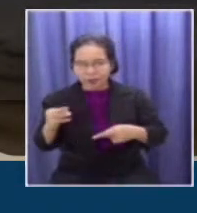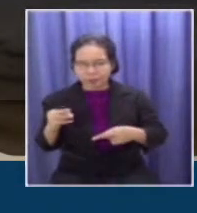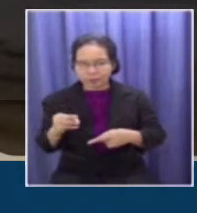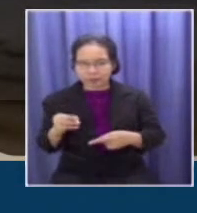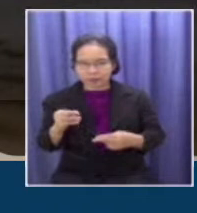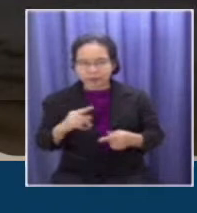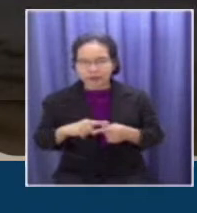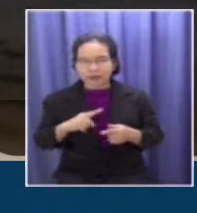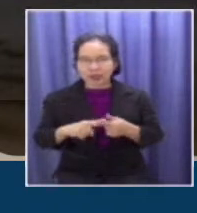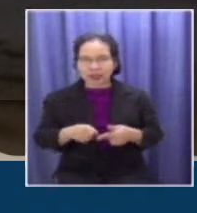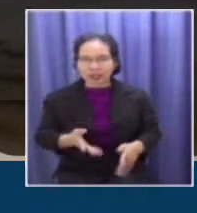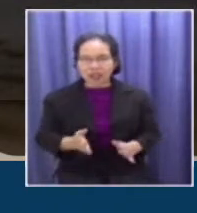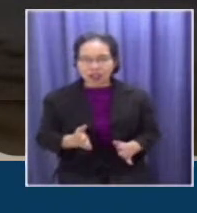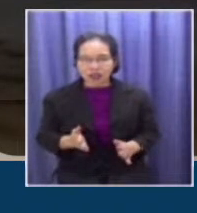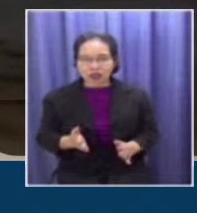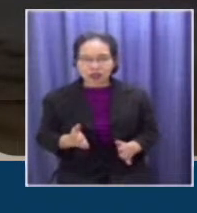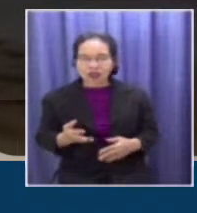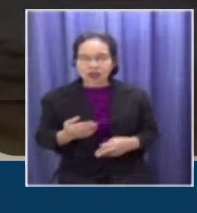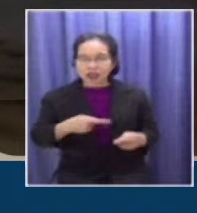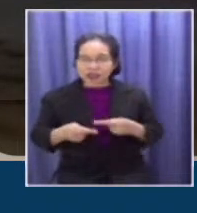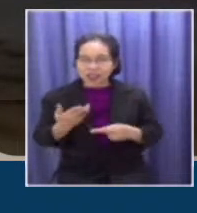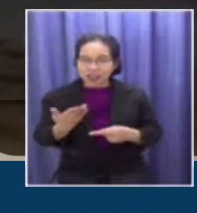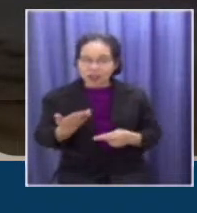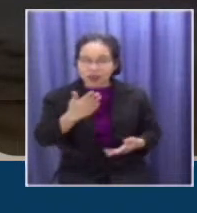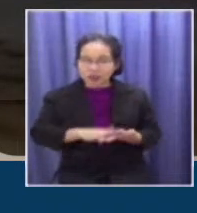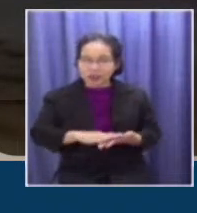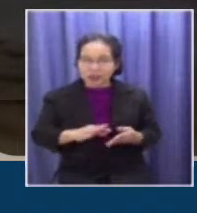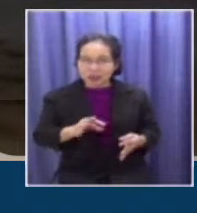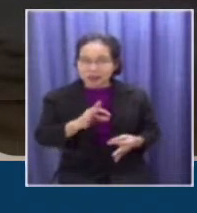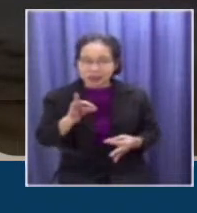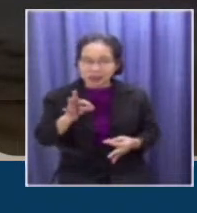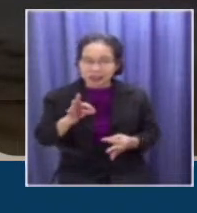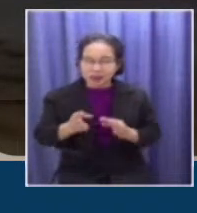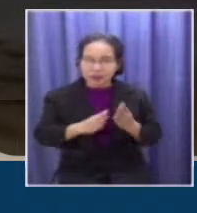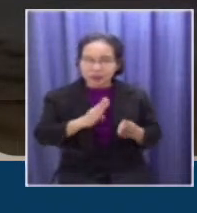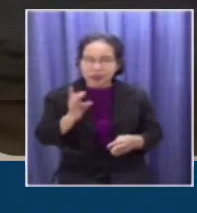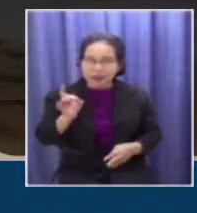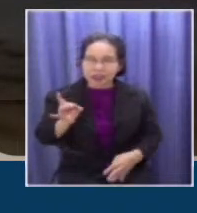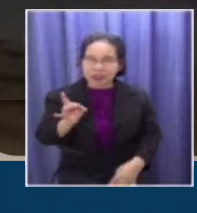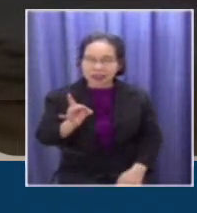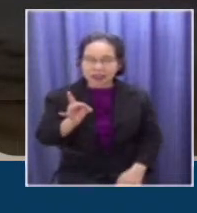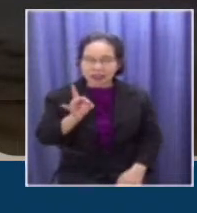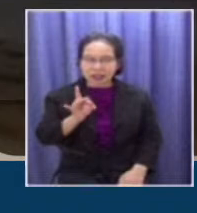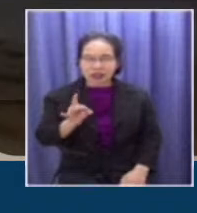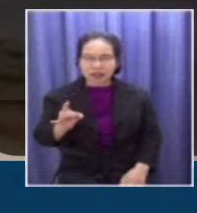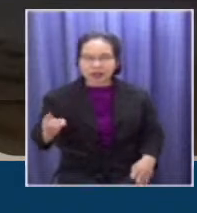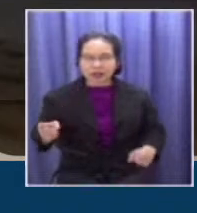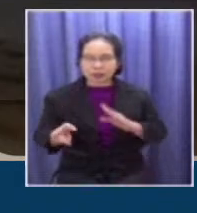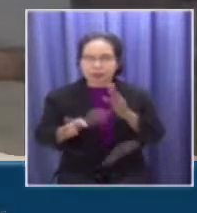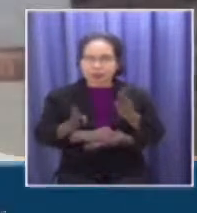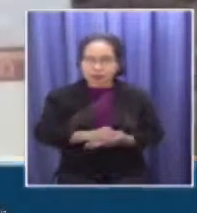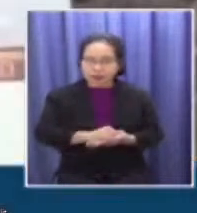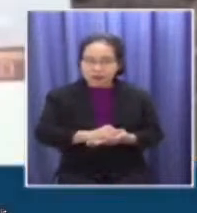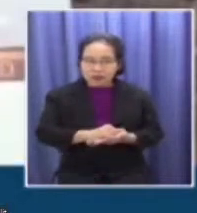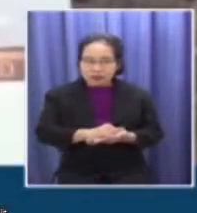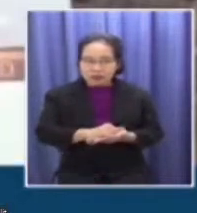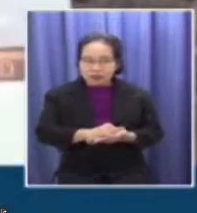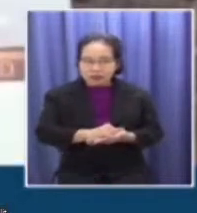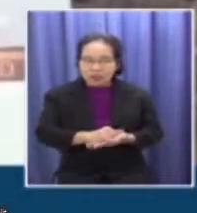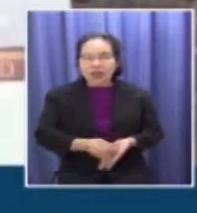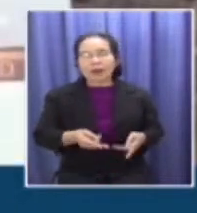wɔyɛ bɔne kyɛne no wɔka ne ho asa wɔma saa ahomane ne kwan ma wɔn betena wo mu a wɔbɛyɛ